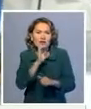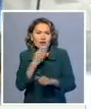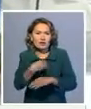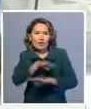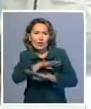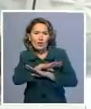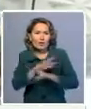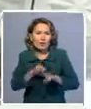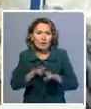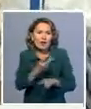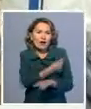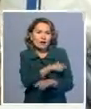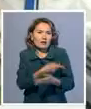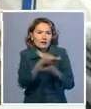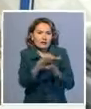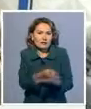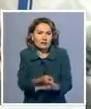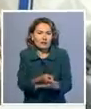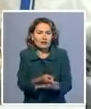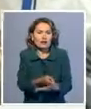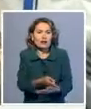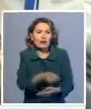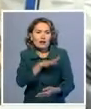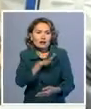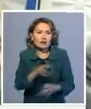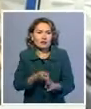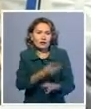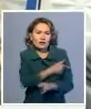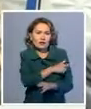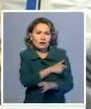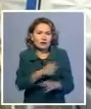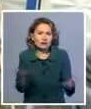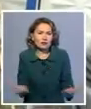ауруханаға жатқызатын күйде болмаған. Көмек көрсетілгеннен кейін ол емханадан өзі кеткен көрінеді.